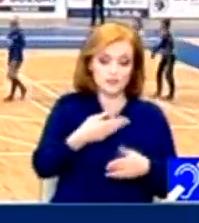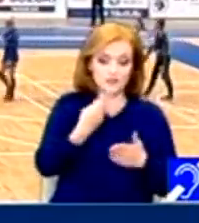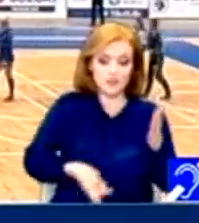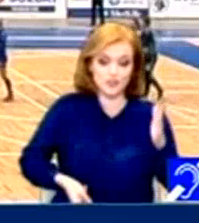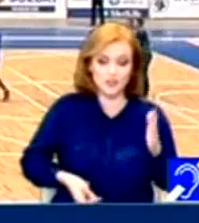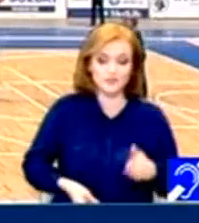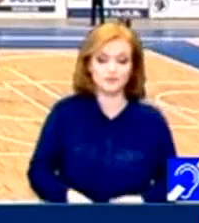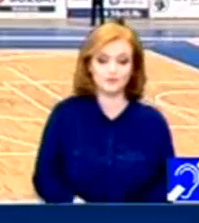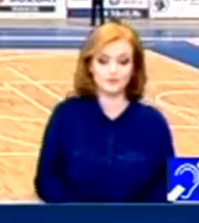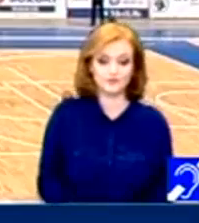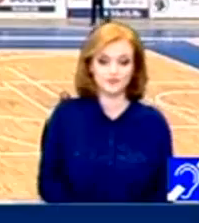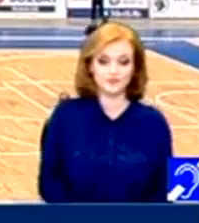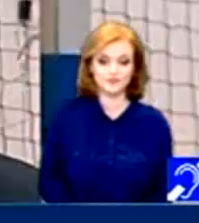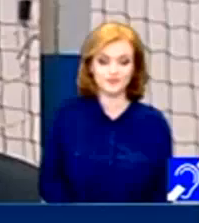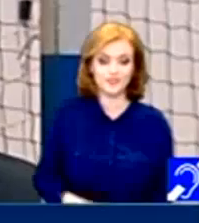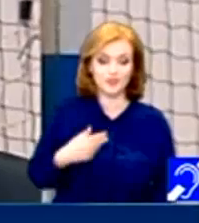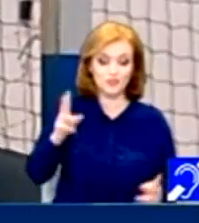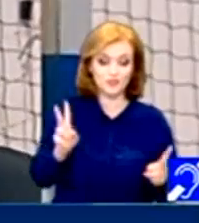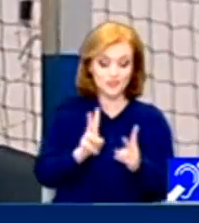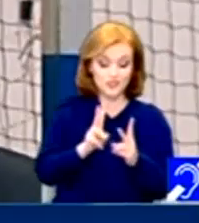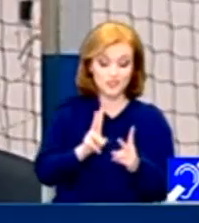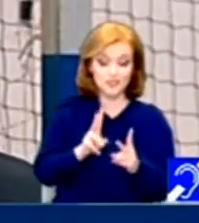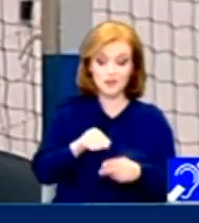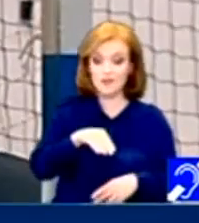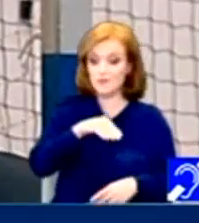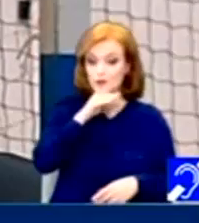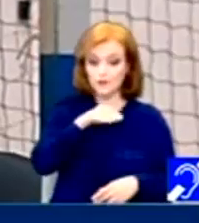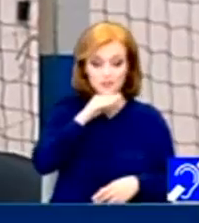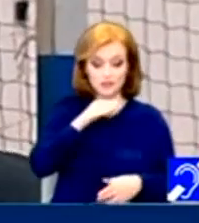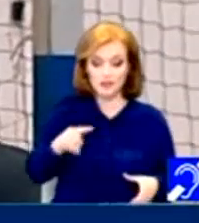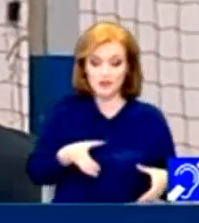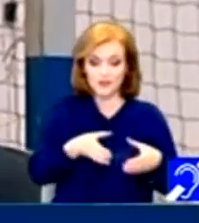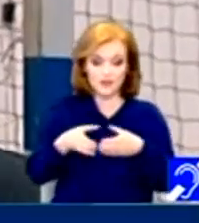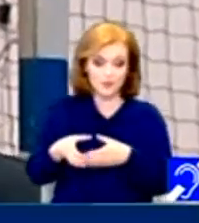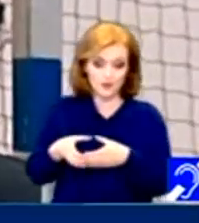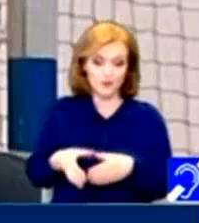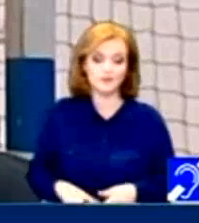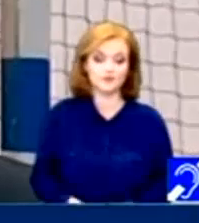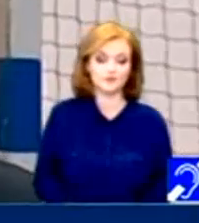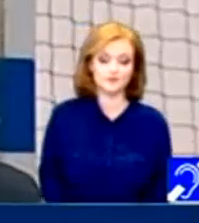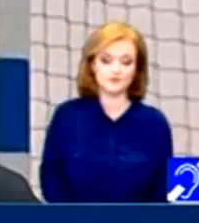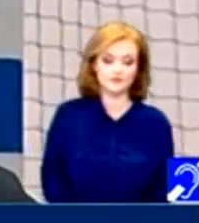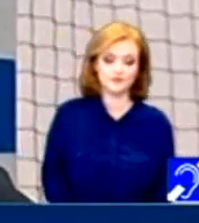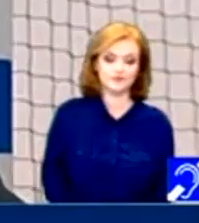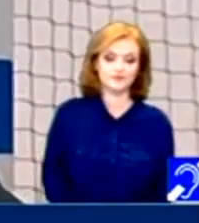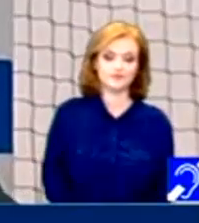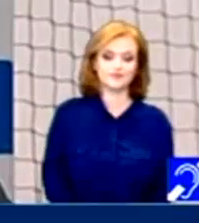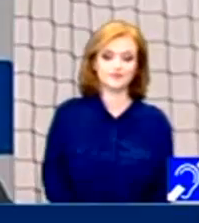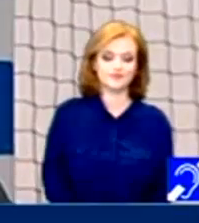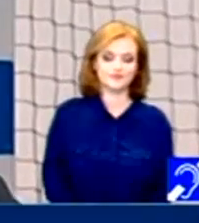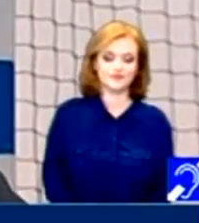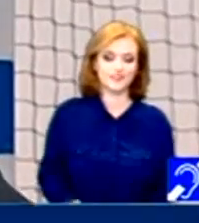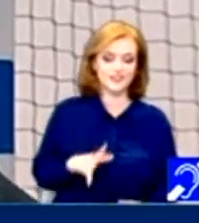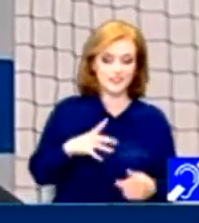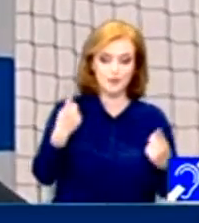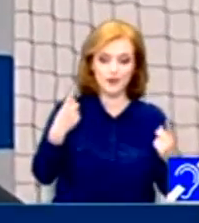18. Noi am întâlnit o echipă profesionistă, ceea ce noi nu suntem. În acest moment, diferența este zi și